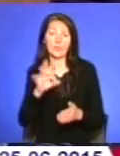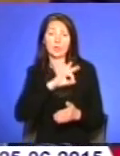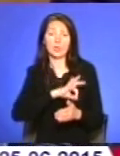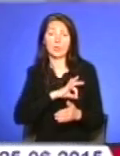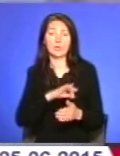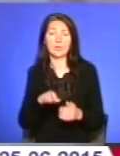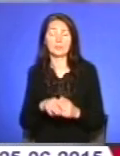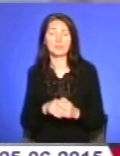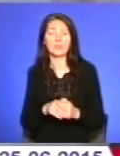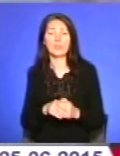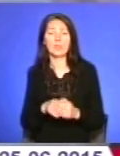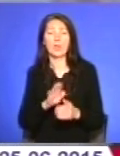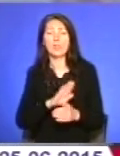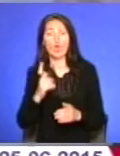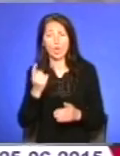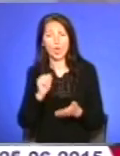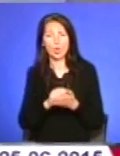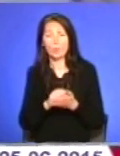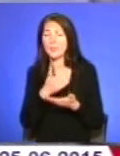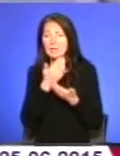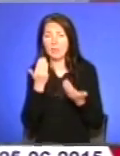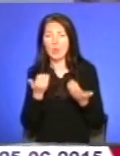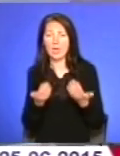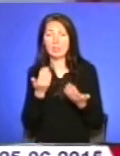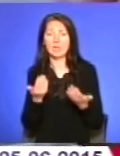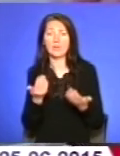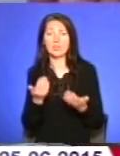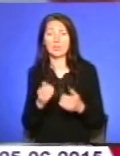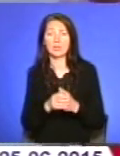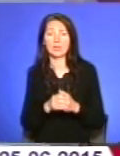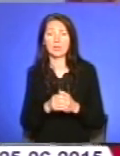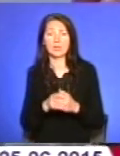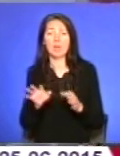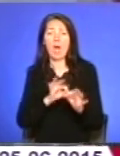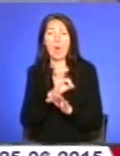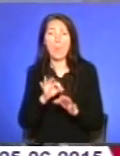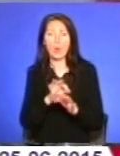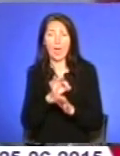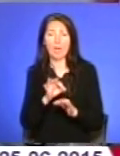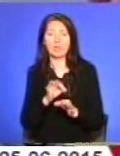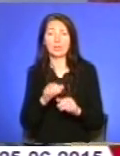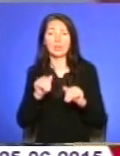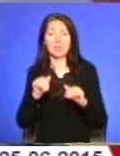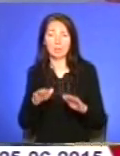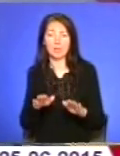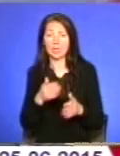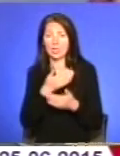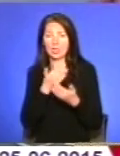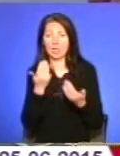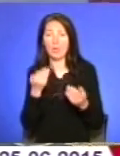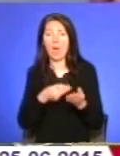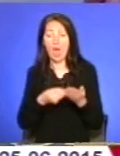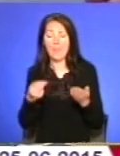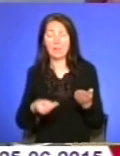на голосування. Ні одного документу немає, навіть вибачте мені, на проєкт, який рішень, нема